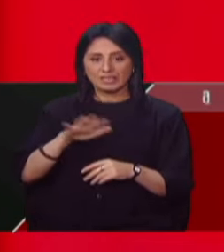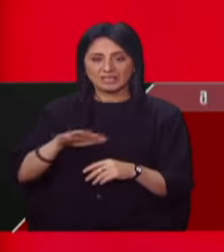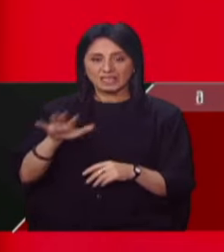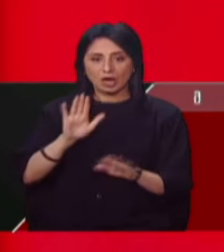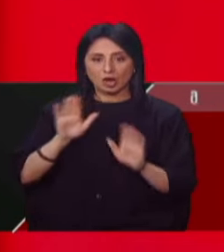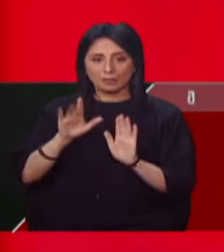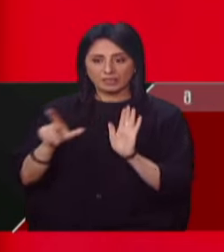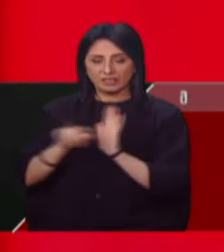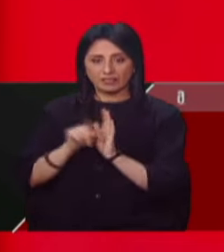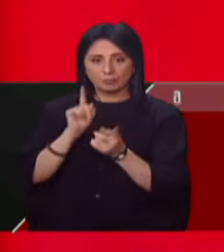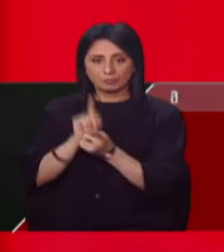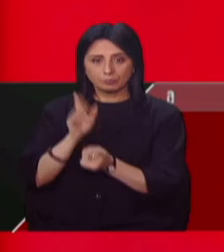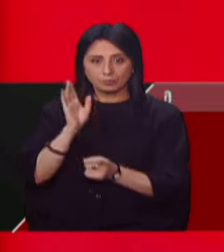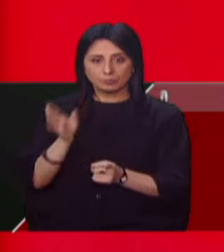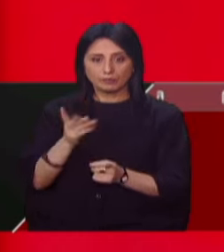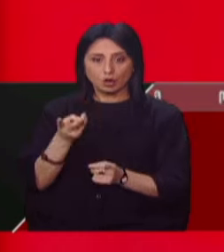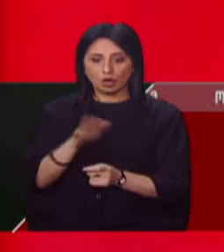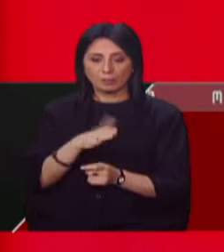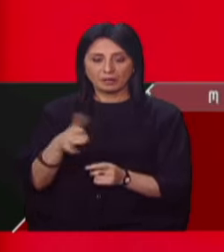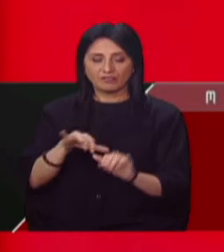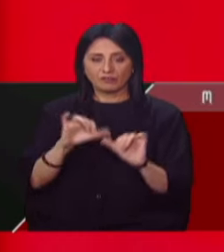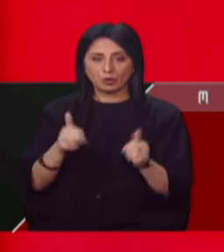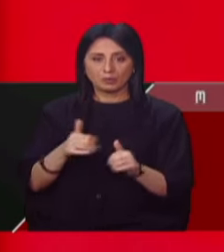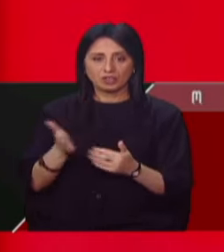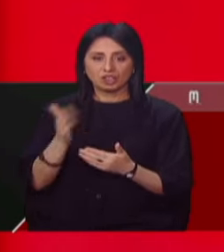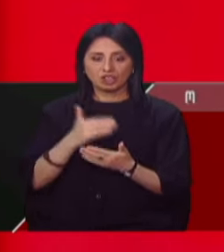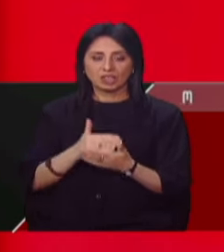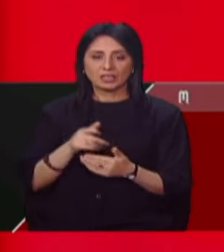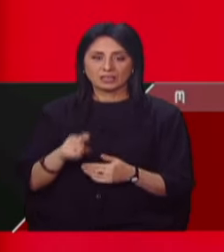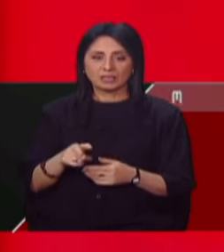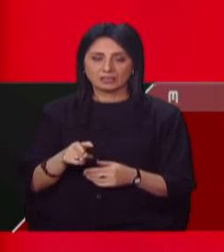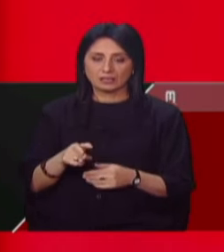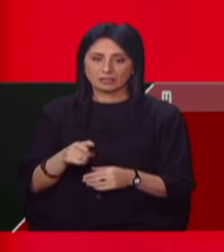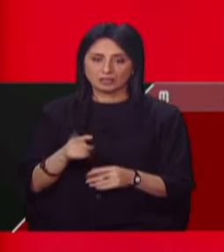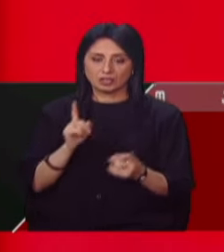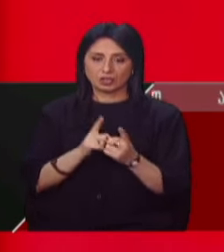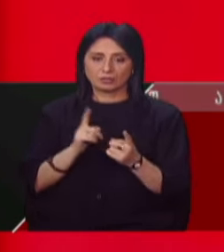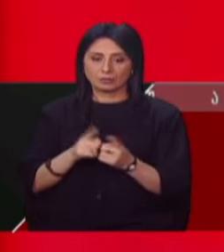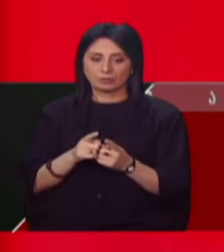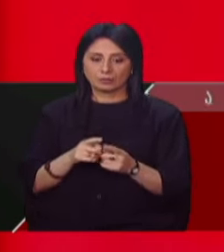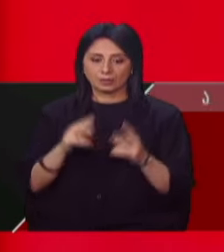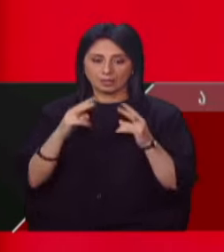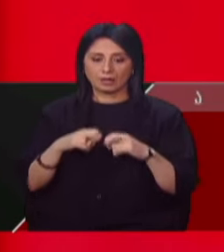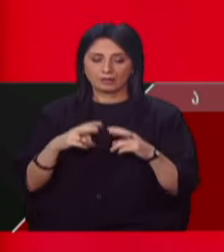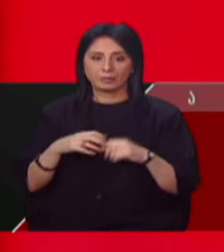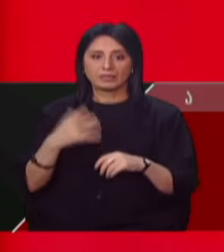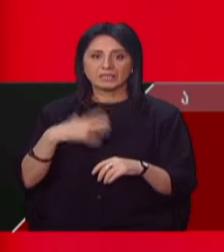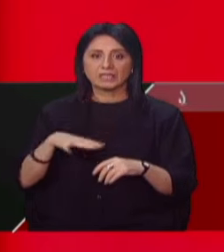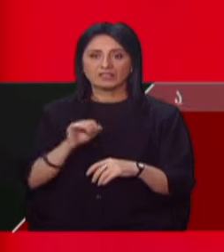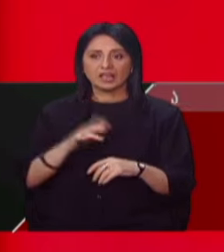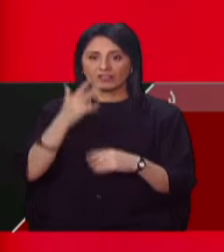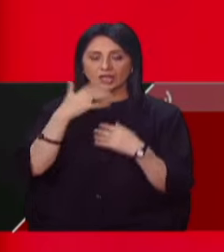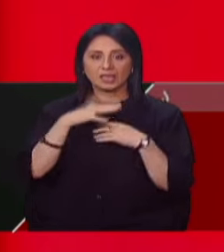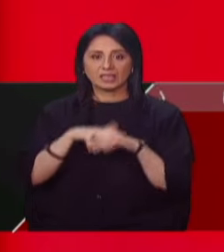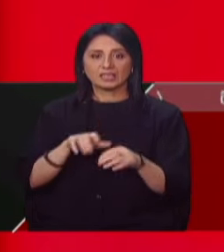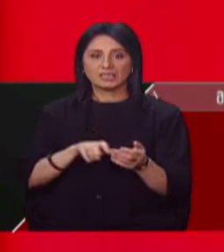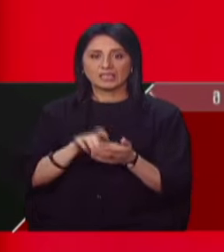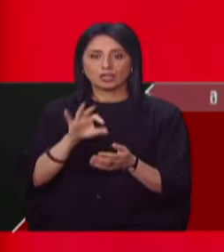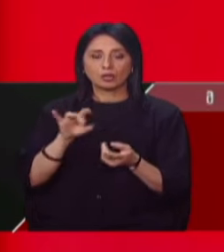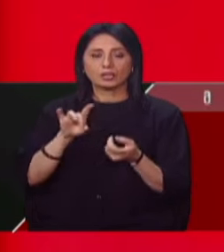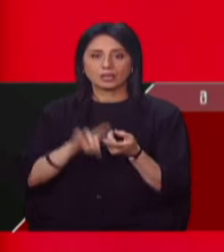უწყების ხელმძღვანელთან და ორმხრივ ფორმატებში შედგეს ეს შეხვედრა და განხილვები საქართველოს ევროინტეგრაციის